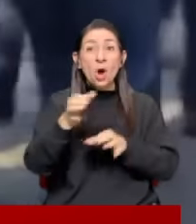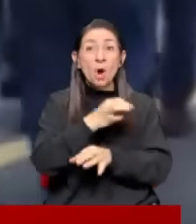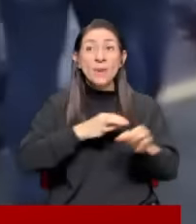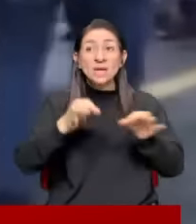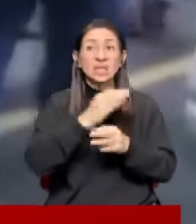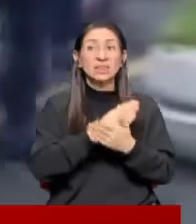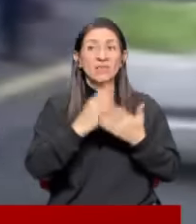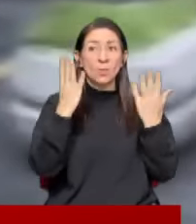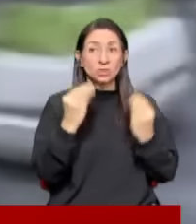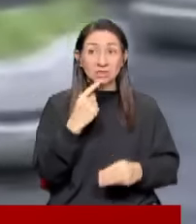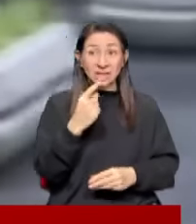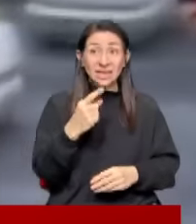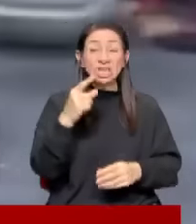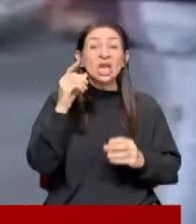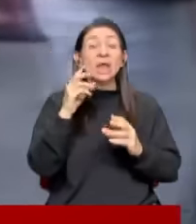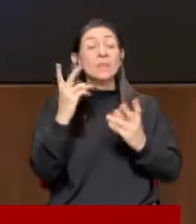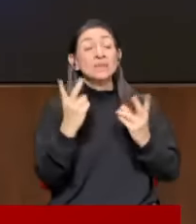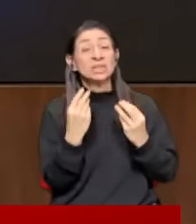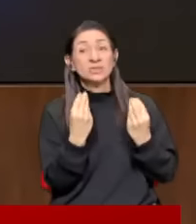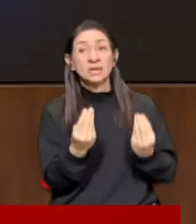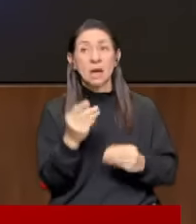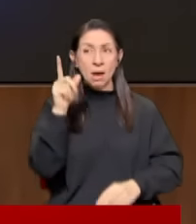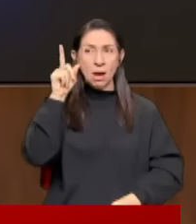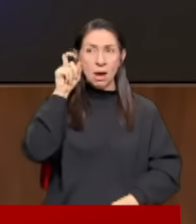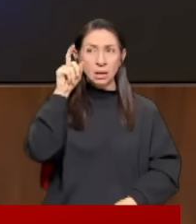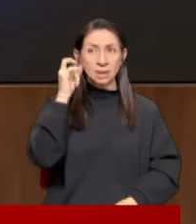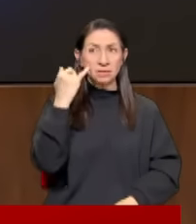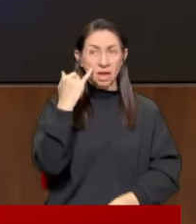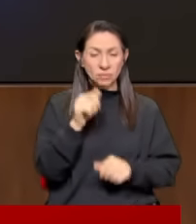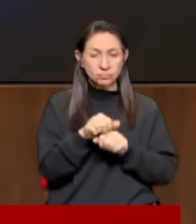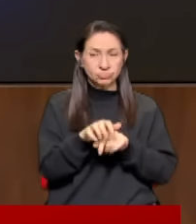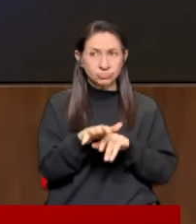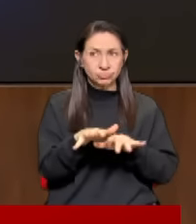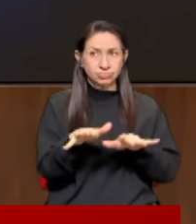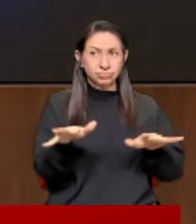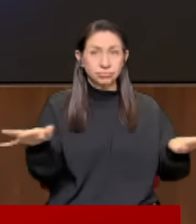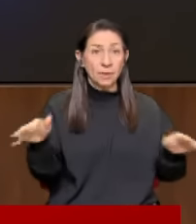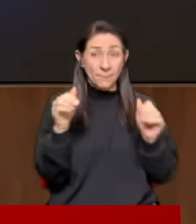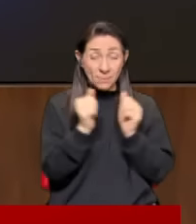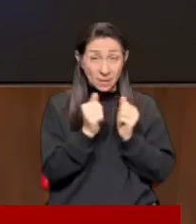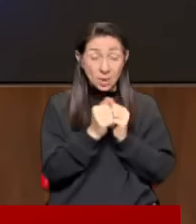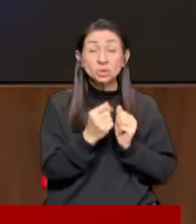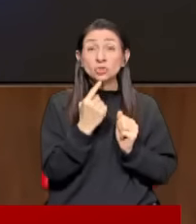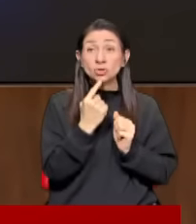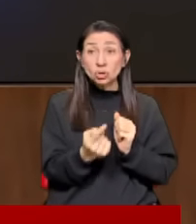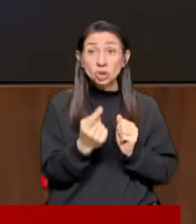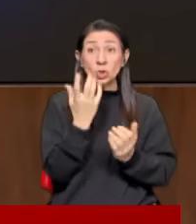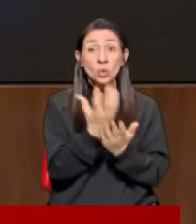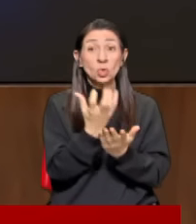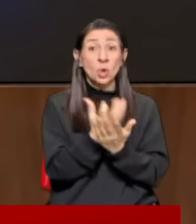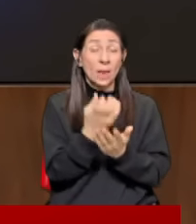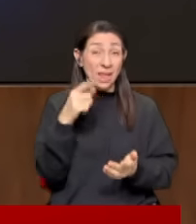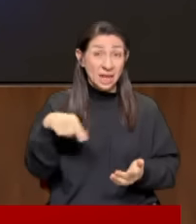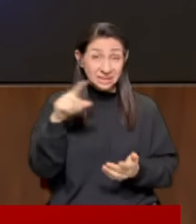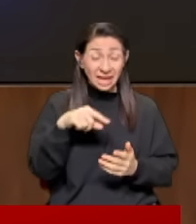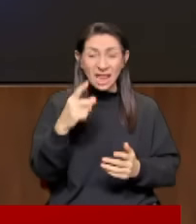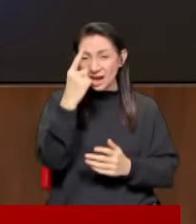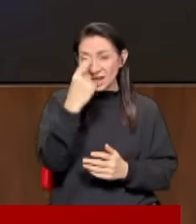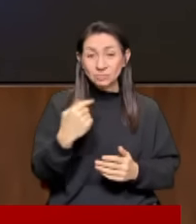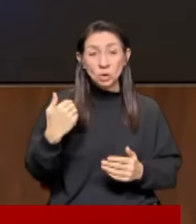operasyonlar sürecek derken içeriye de mesaj verdi. Akıllı telefonların yaygınlaşmasıyla birlikte söz konusu uygulamalardan